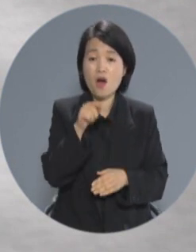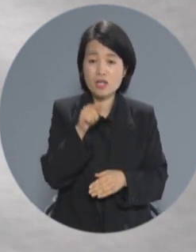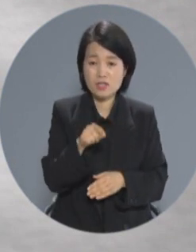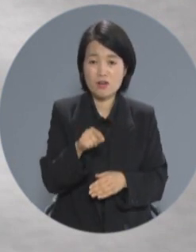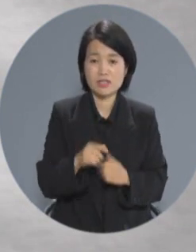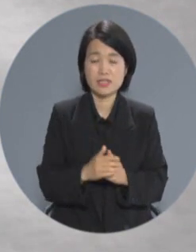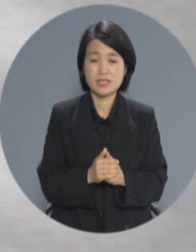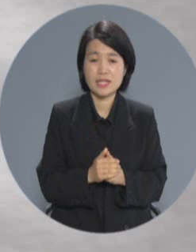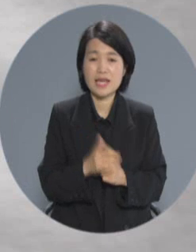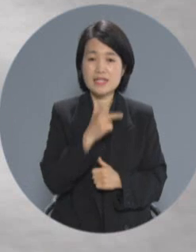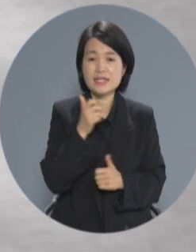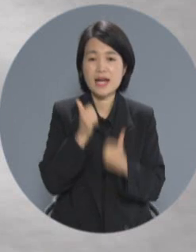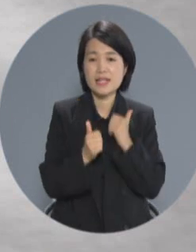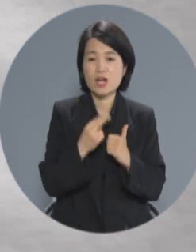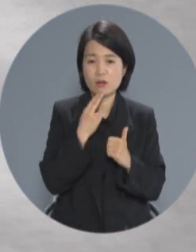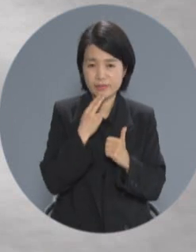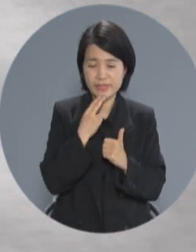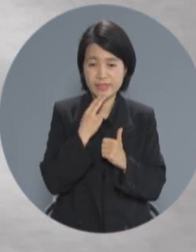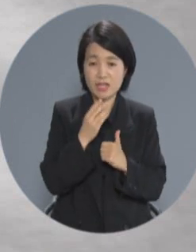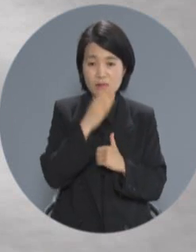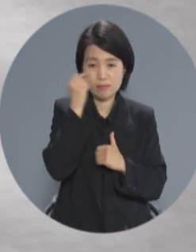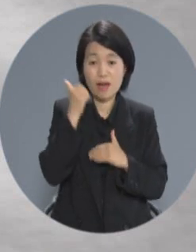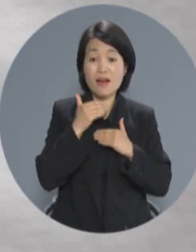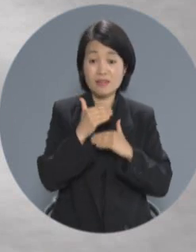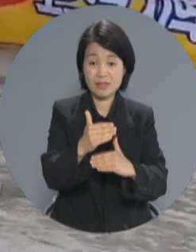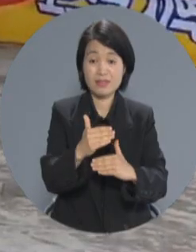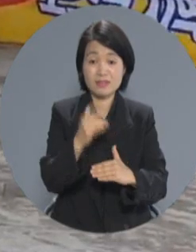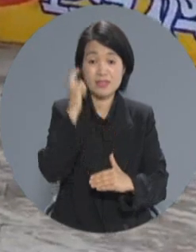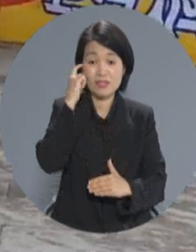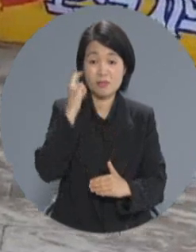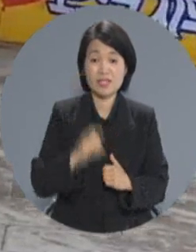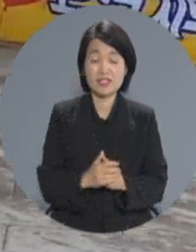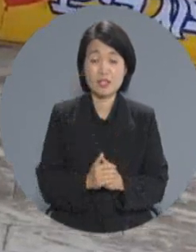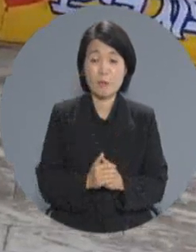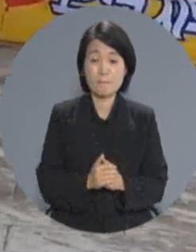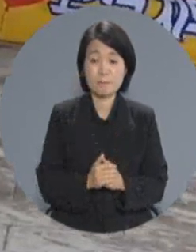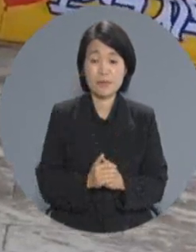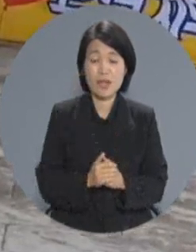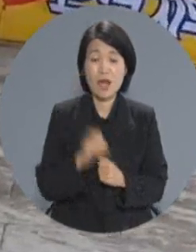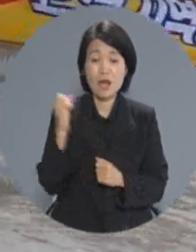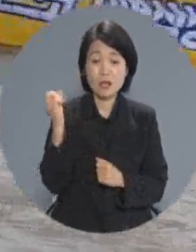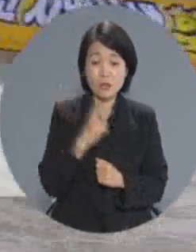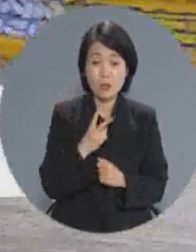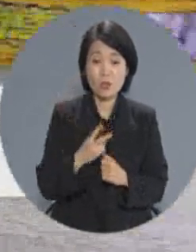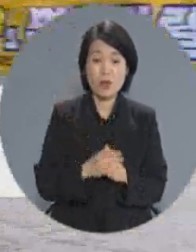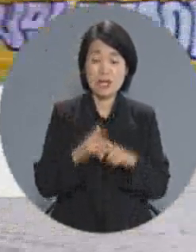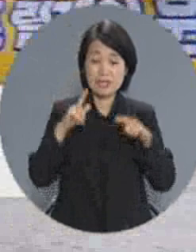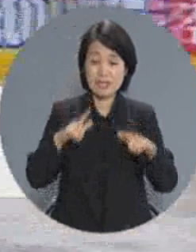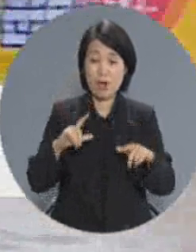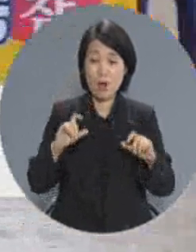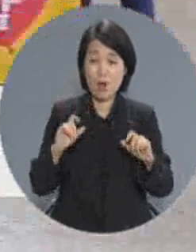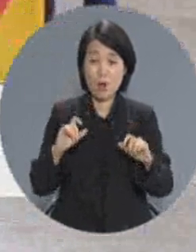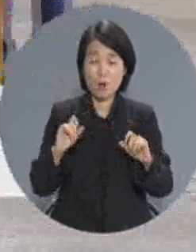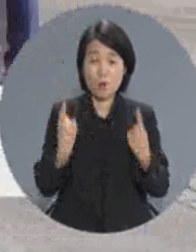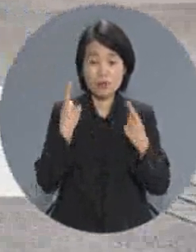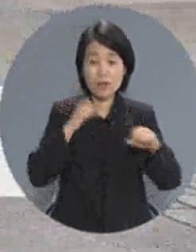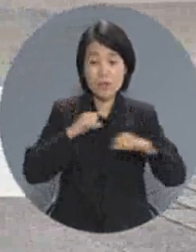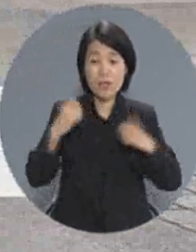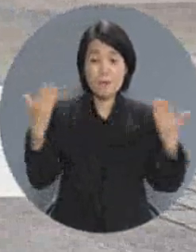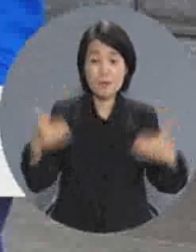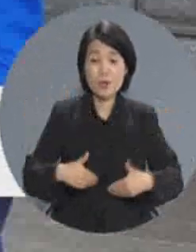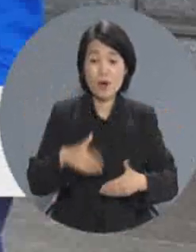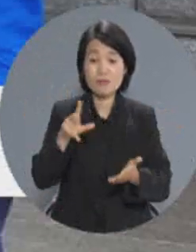때문에 큰 갈등 없이 좀 가고 있다 이렇게 생각하고 있습니다. 여기에 한 발 더 나아가 지역의 공동 대응이 필요한